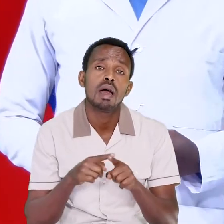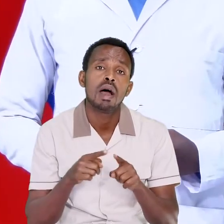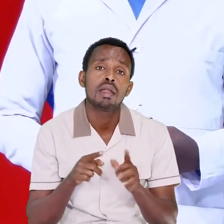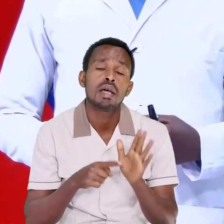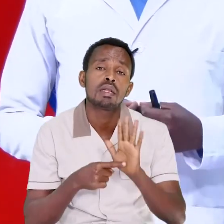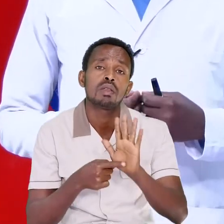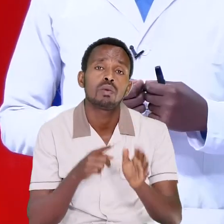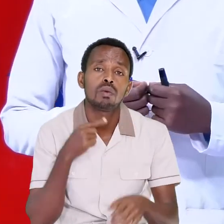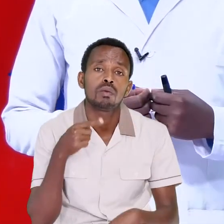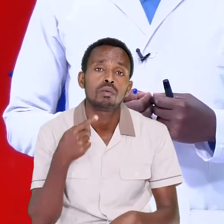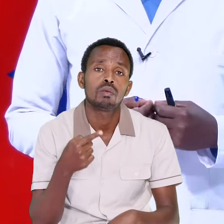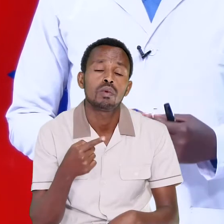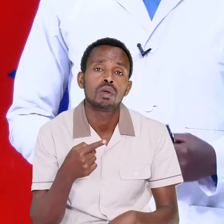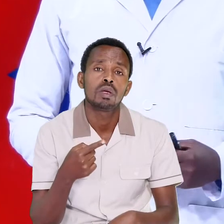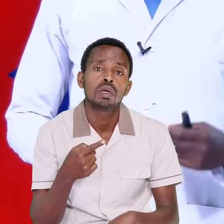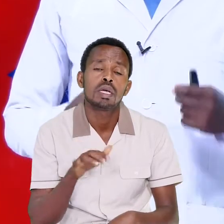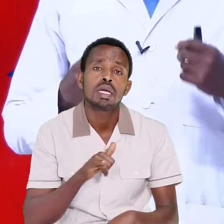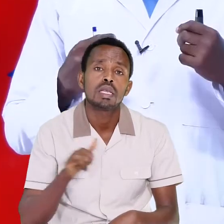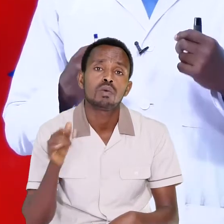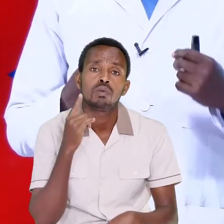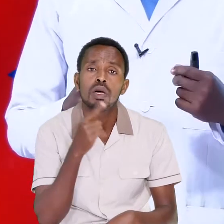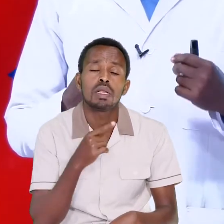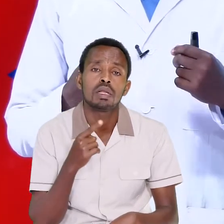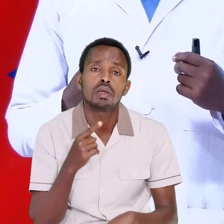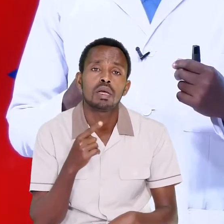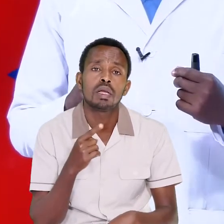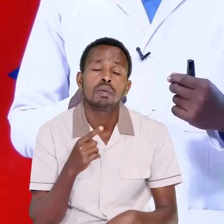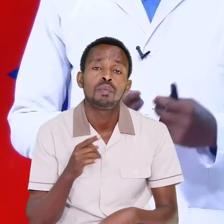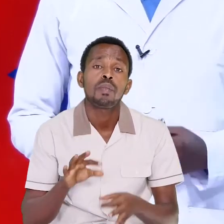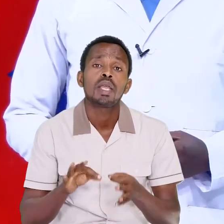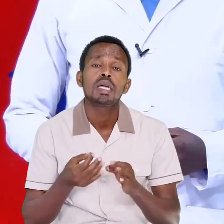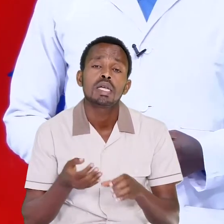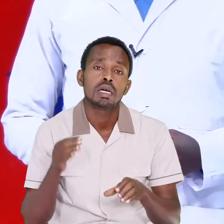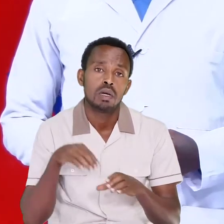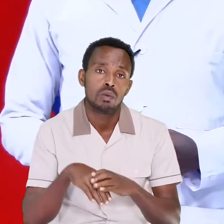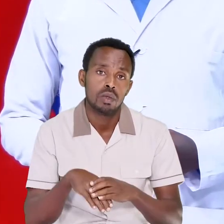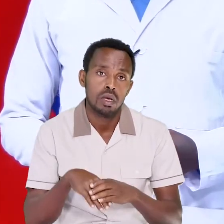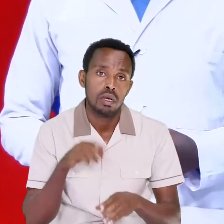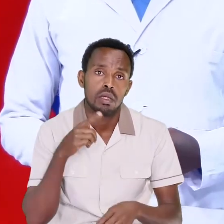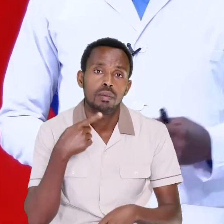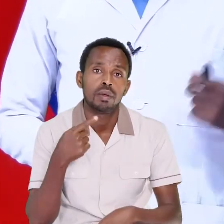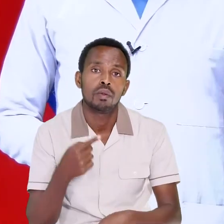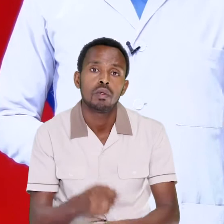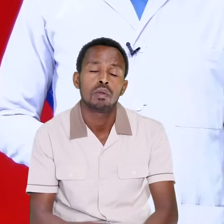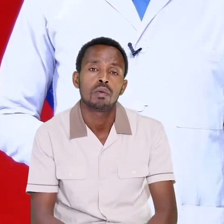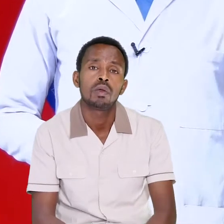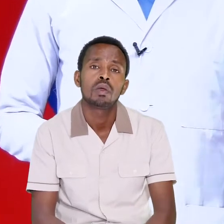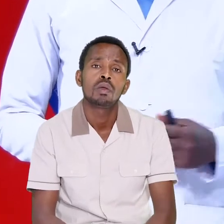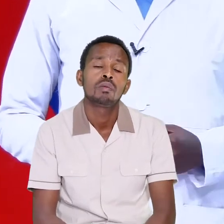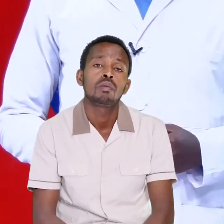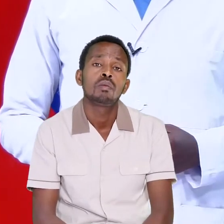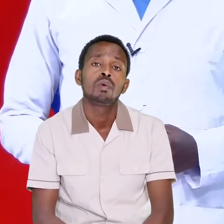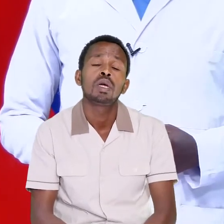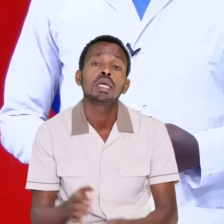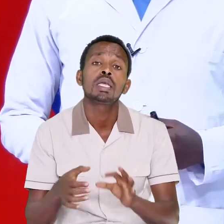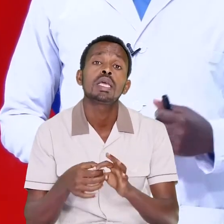jechuudha. Inni akkasii kun maal jedhama? Hiika galumsaa jennee waamna jechuudha. Mee